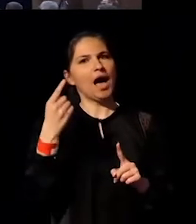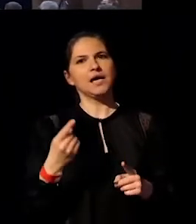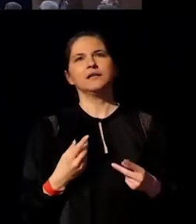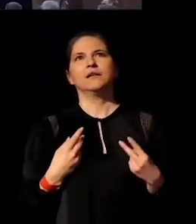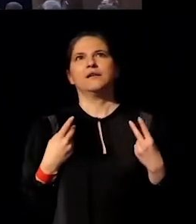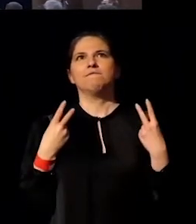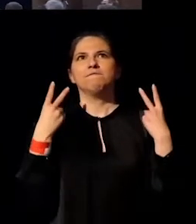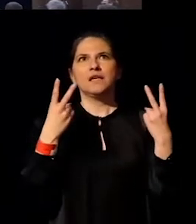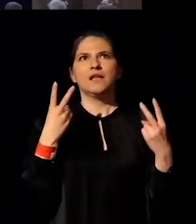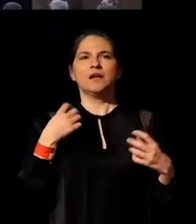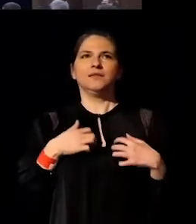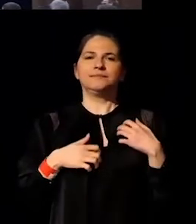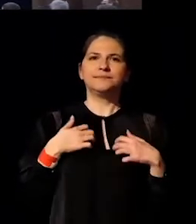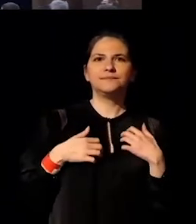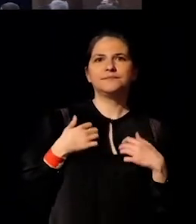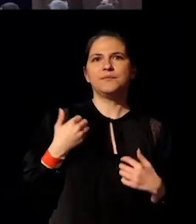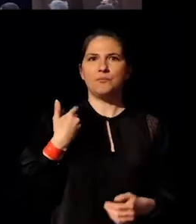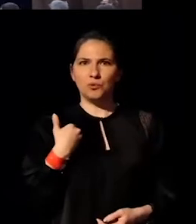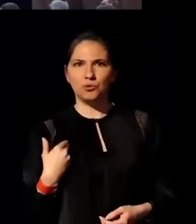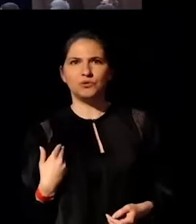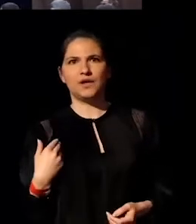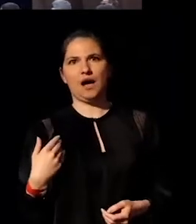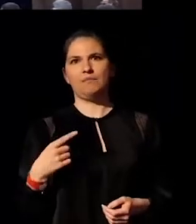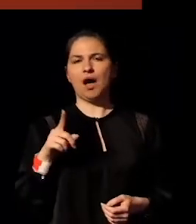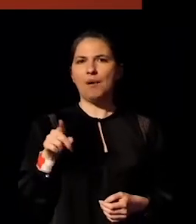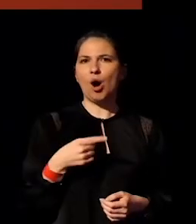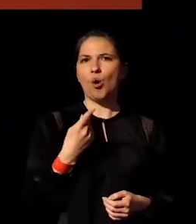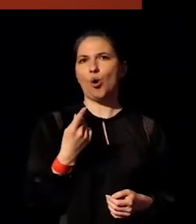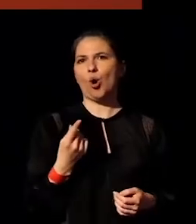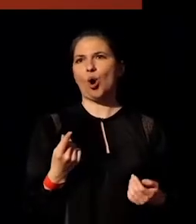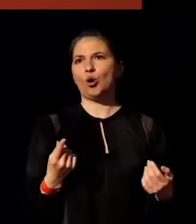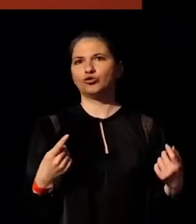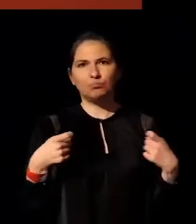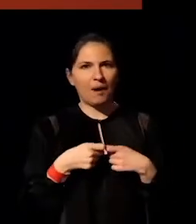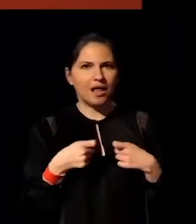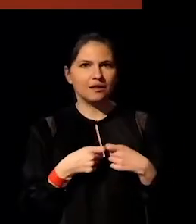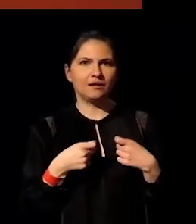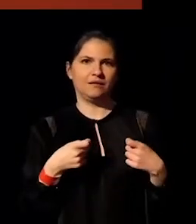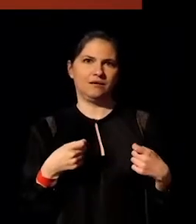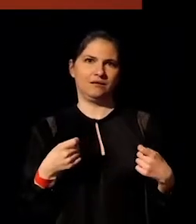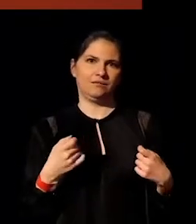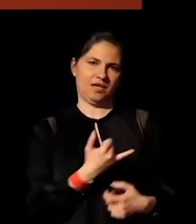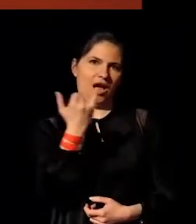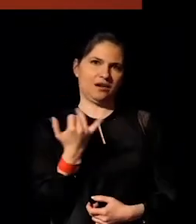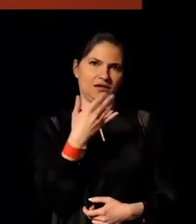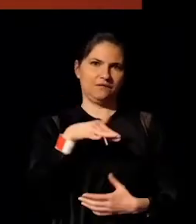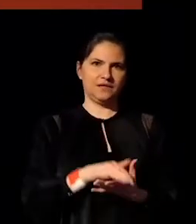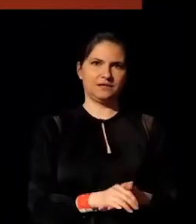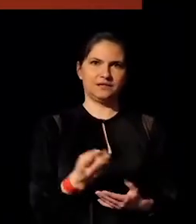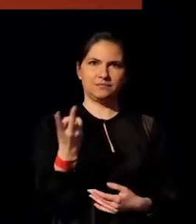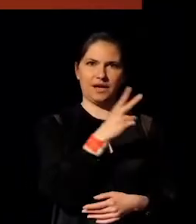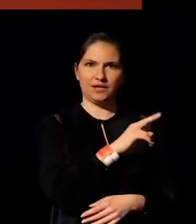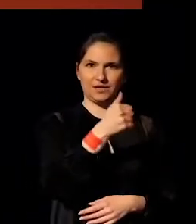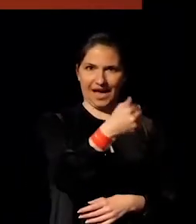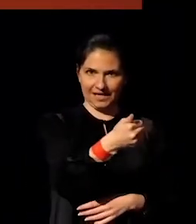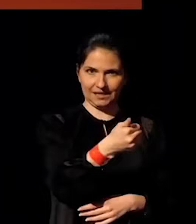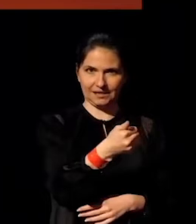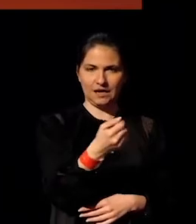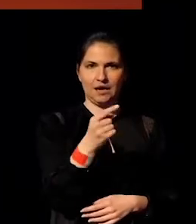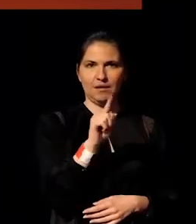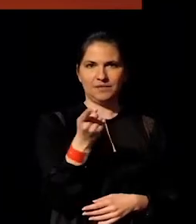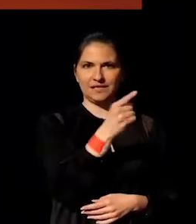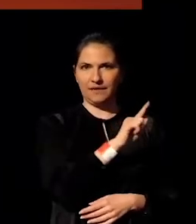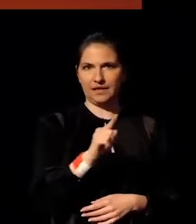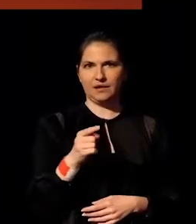aufreibendsten, anstrengendsten, aber auch spannendsten Jahre waren, nämlich die Jahre von 2001